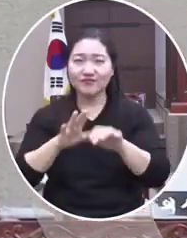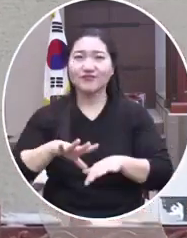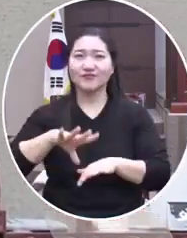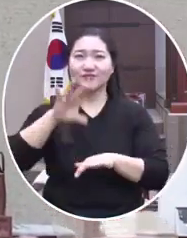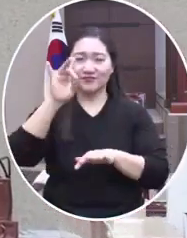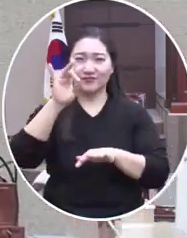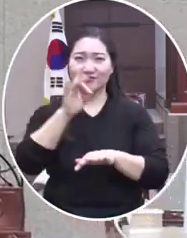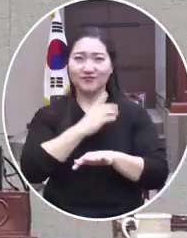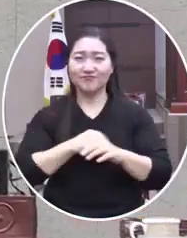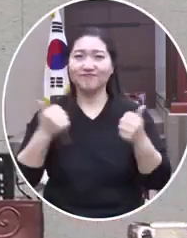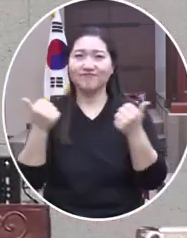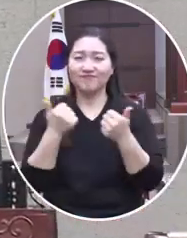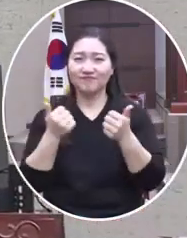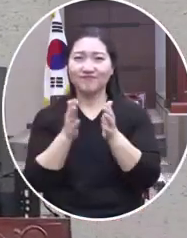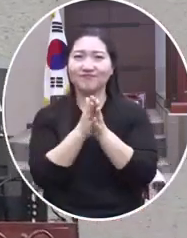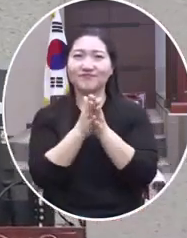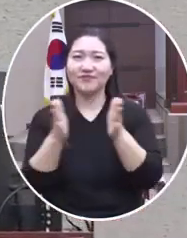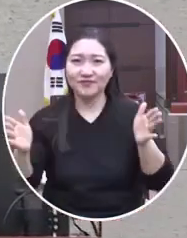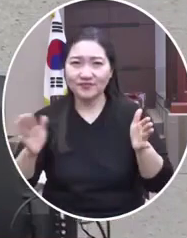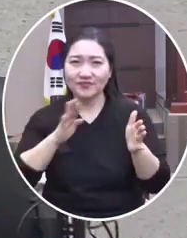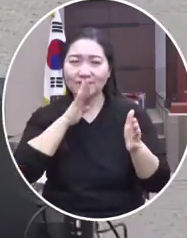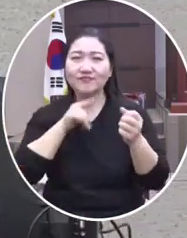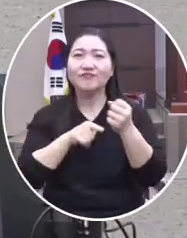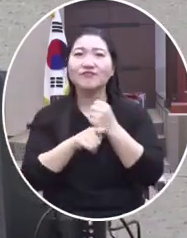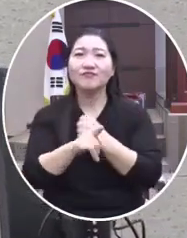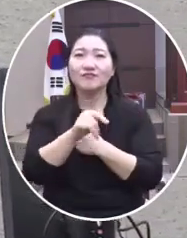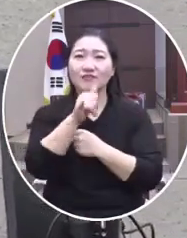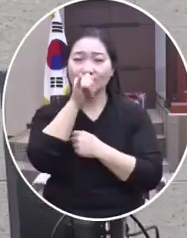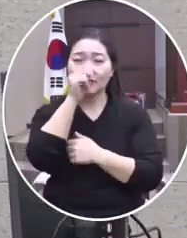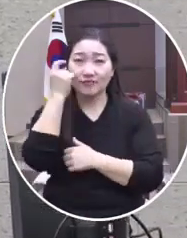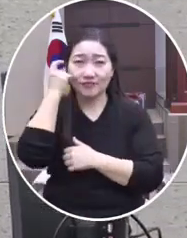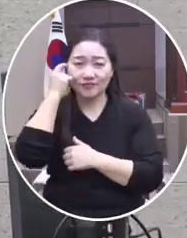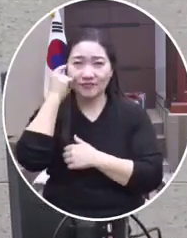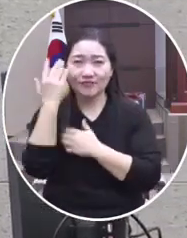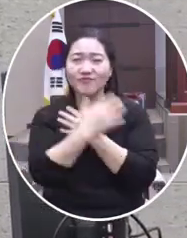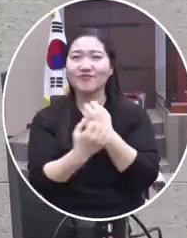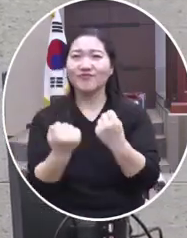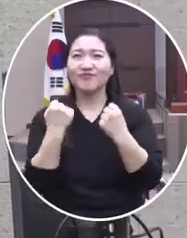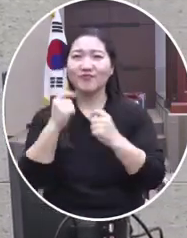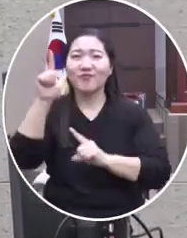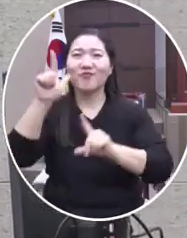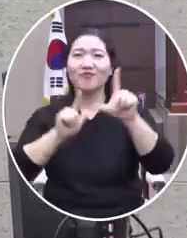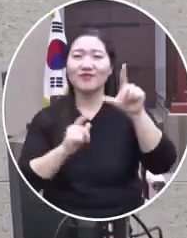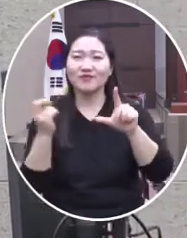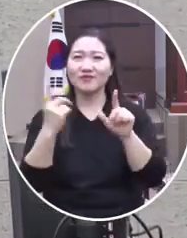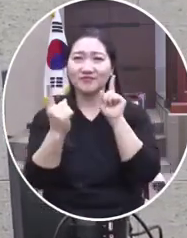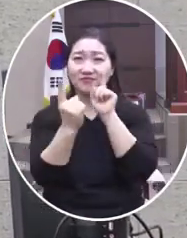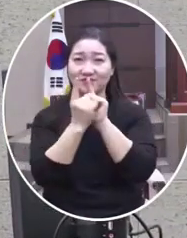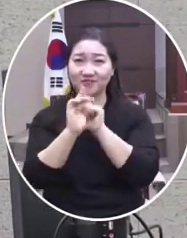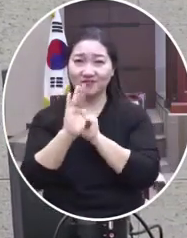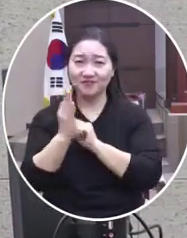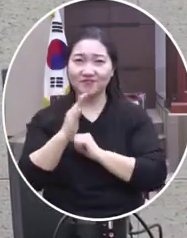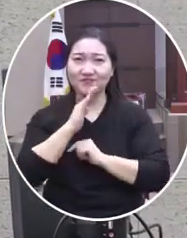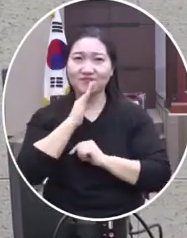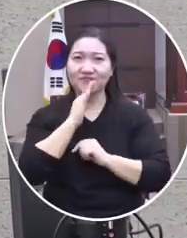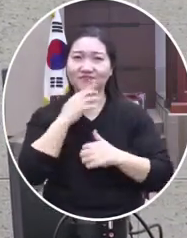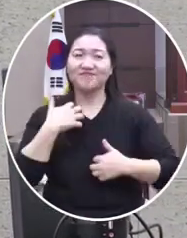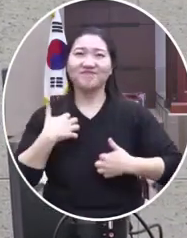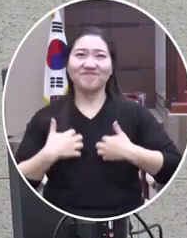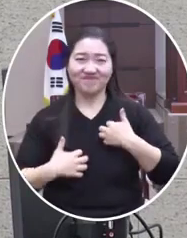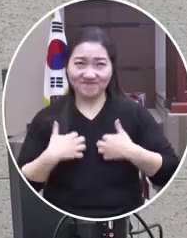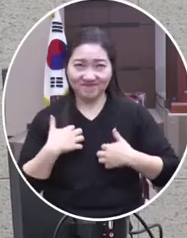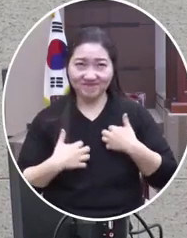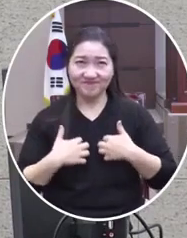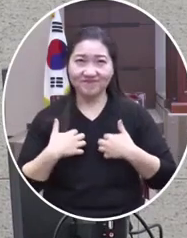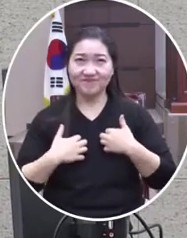임시회를 하게 됨을 뜻깊게 생각하며 건강한 모습으로 되 대단히